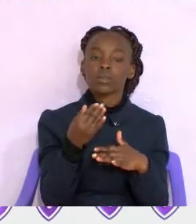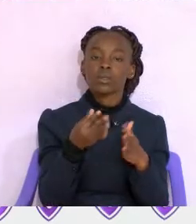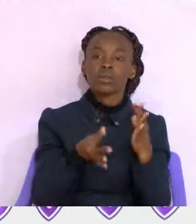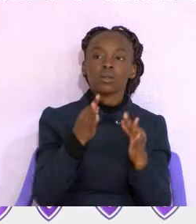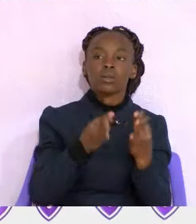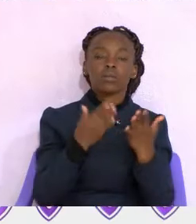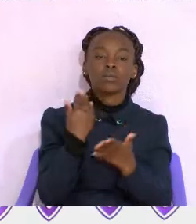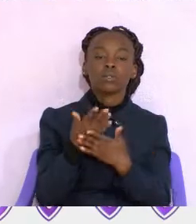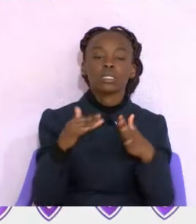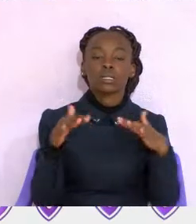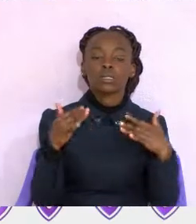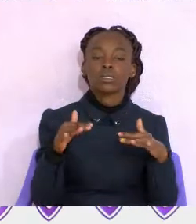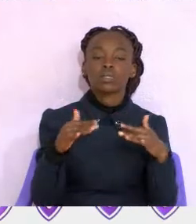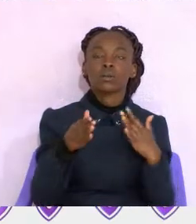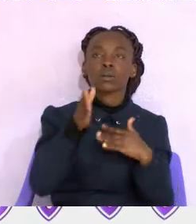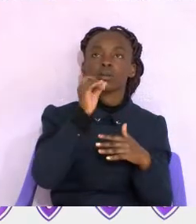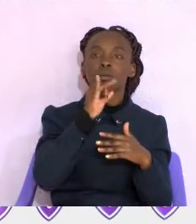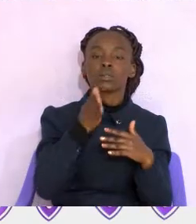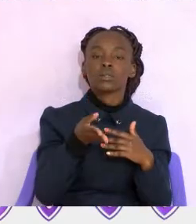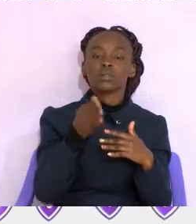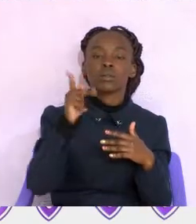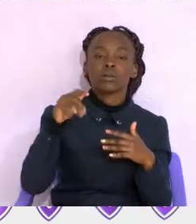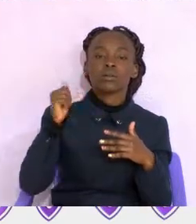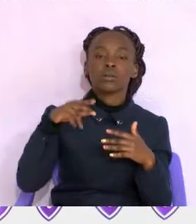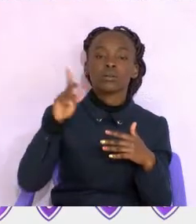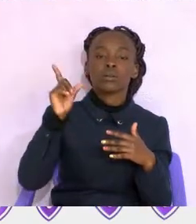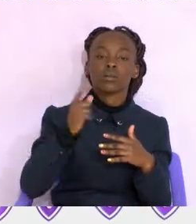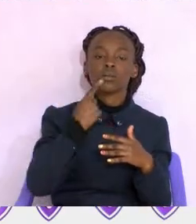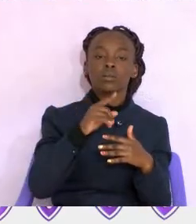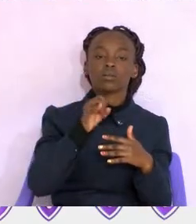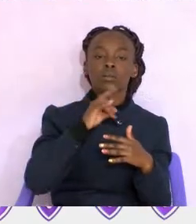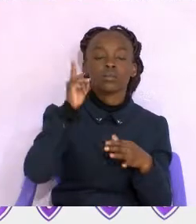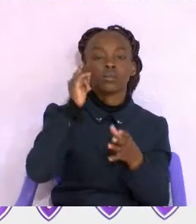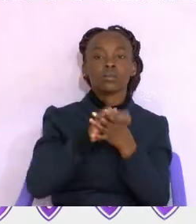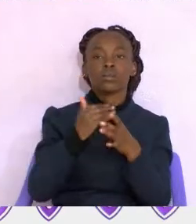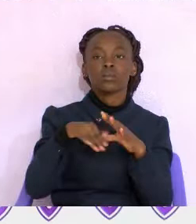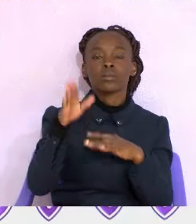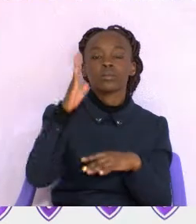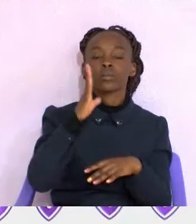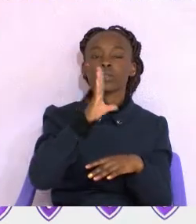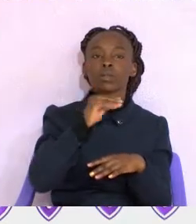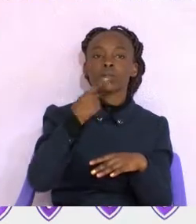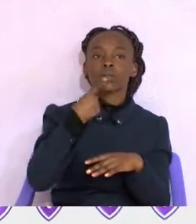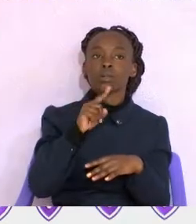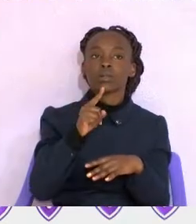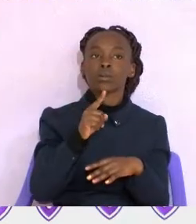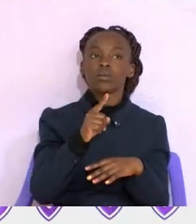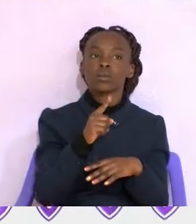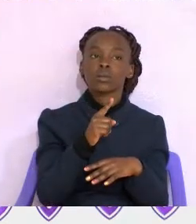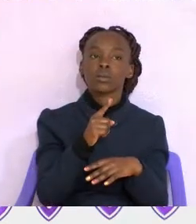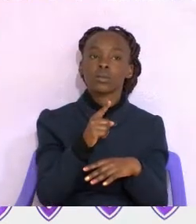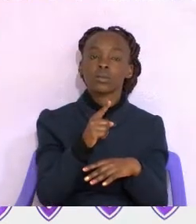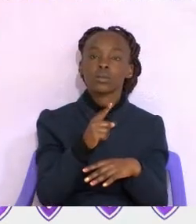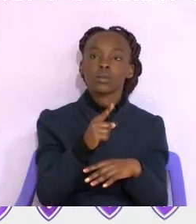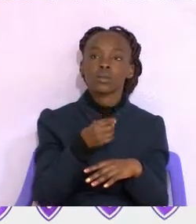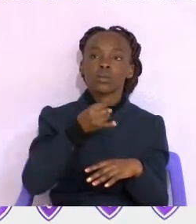yanayumbayumba, Mungu yuko. Kwa hiyo hapa Paulo anawaambia I believe in God. Alafu anawaambia, anasema na